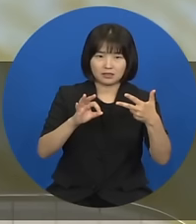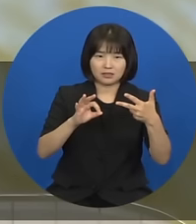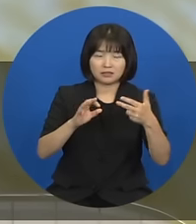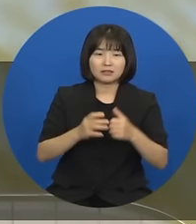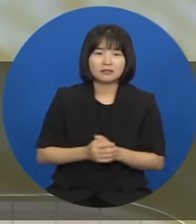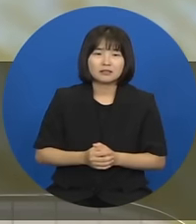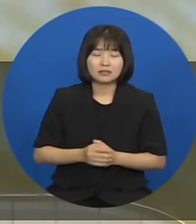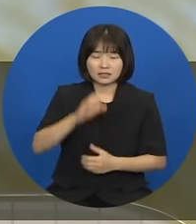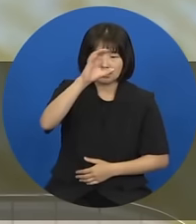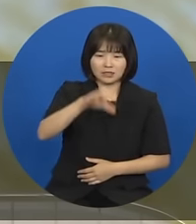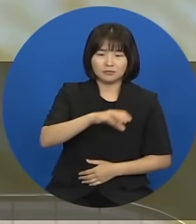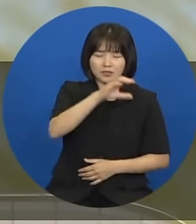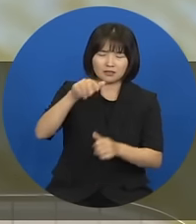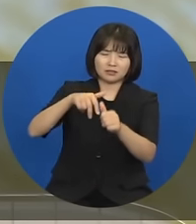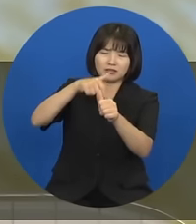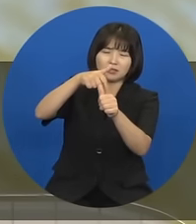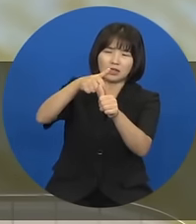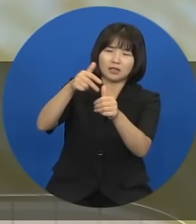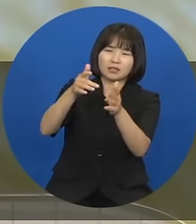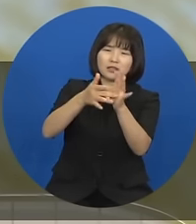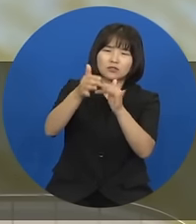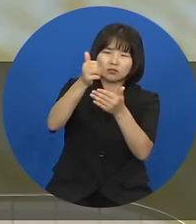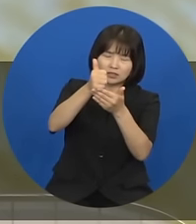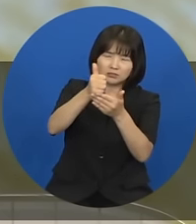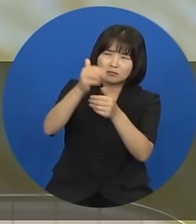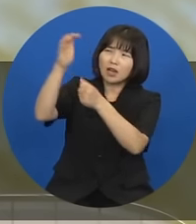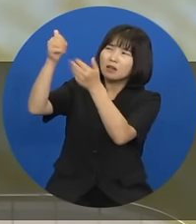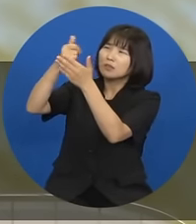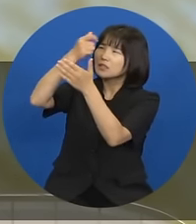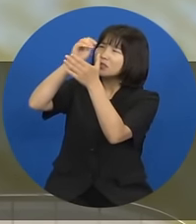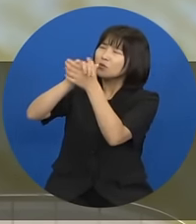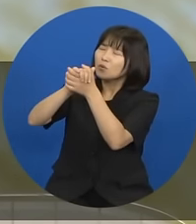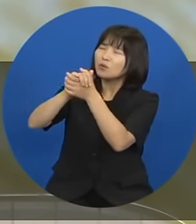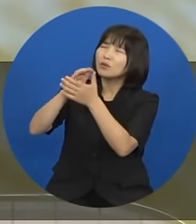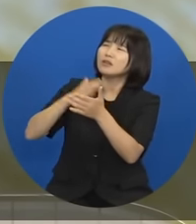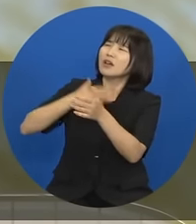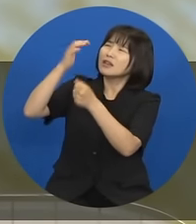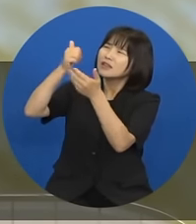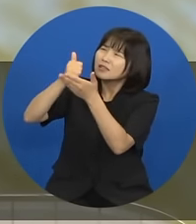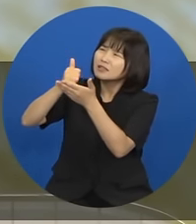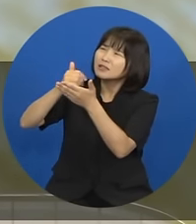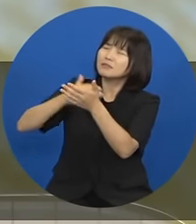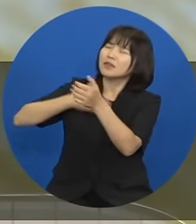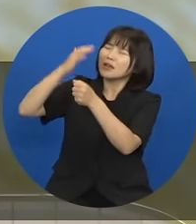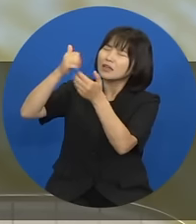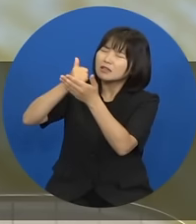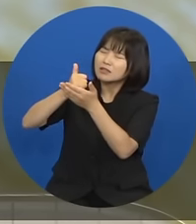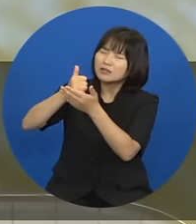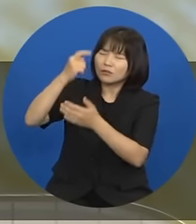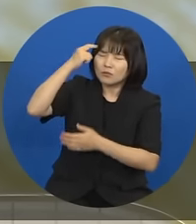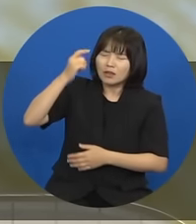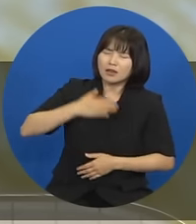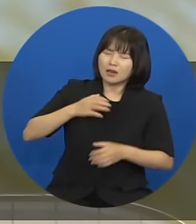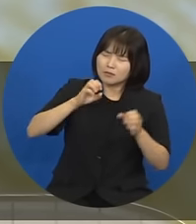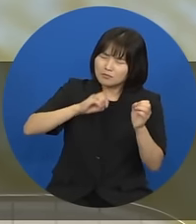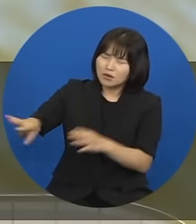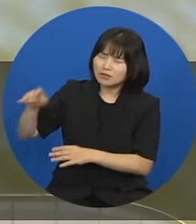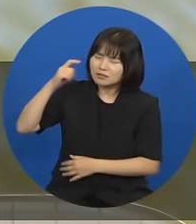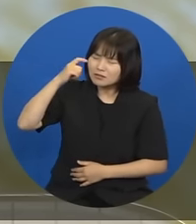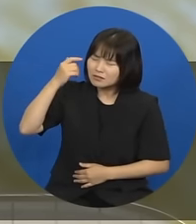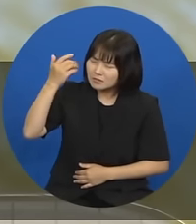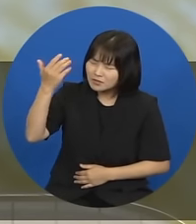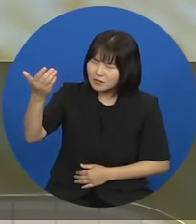달리신 예수님이 하나님께 기도하시는 거예요. 나의 하나님, 나의 하나님, 어찌하여 나를